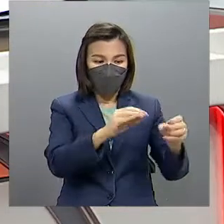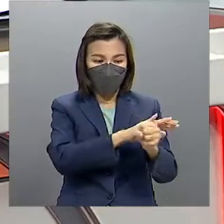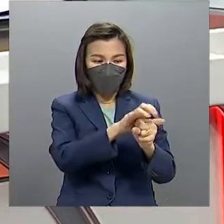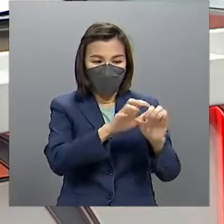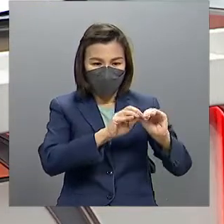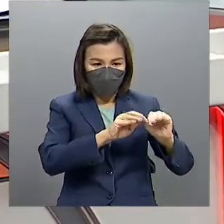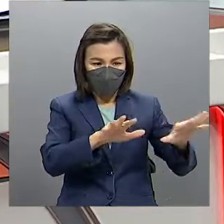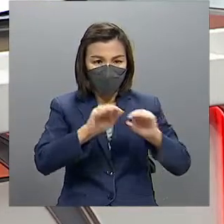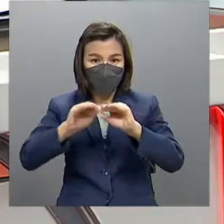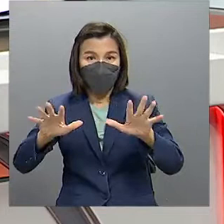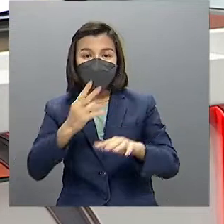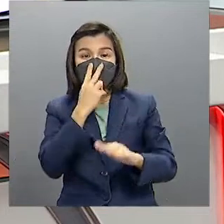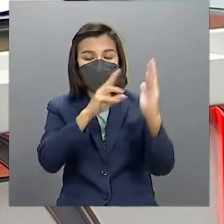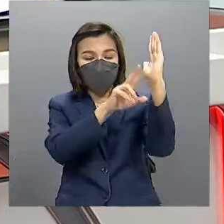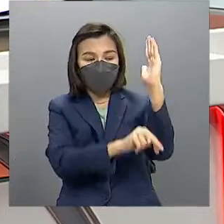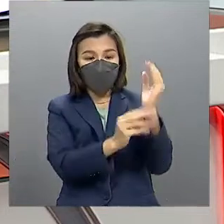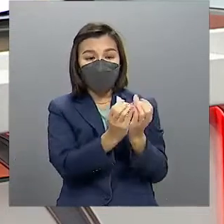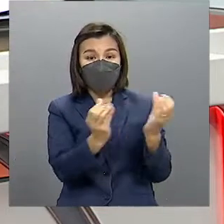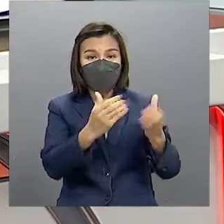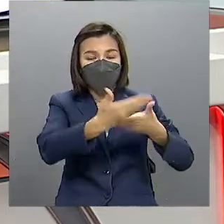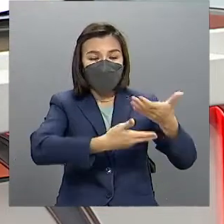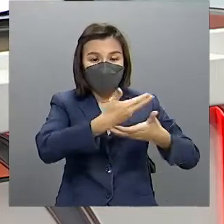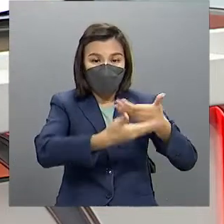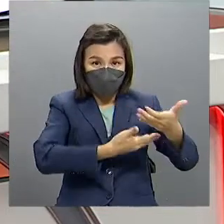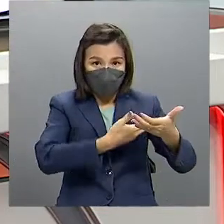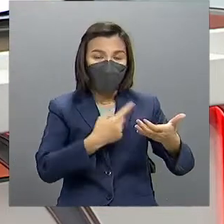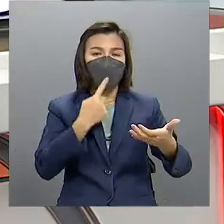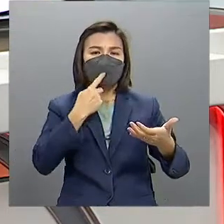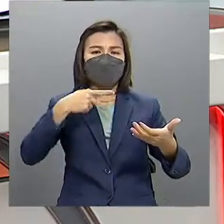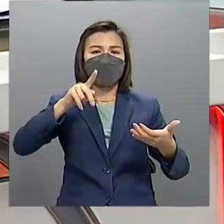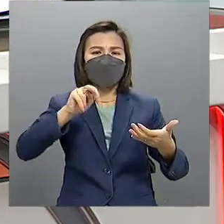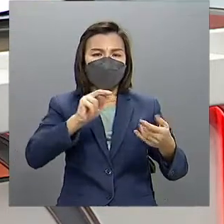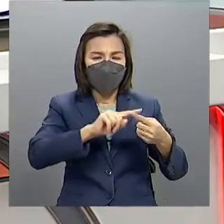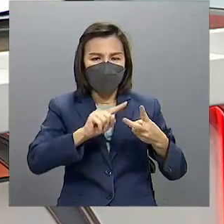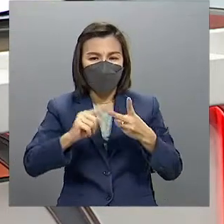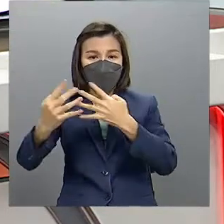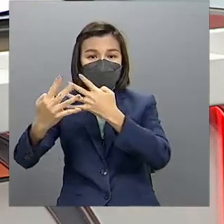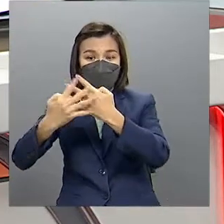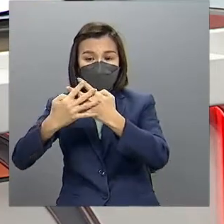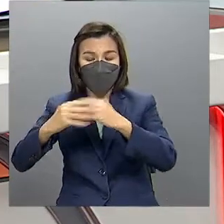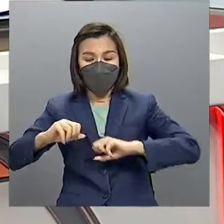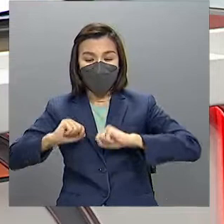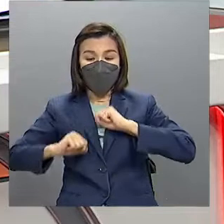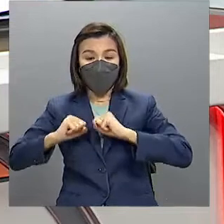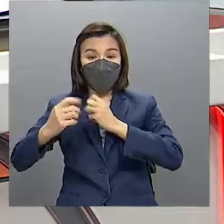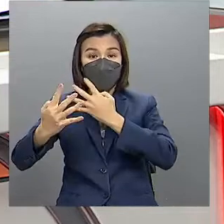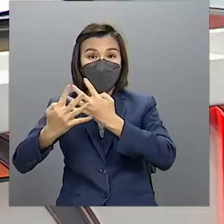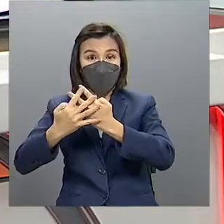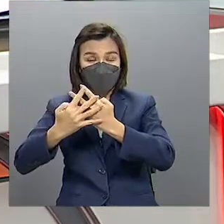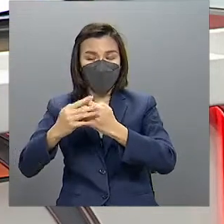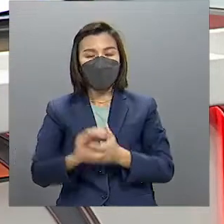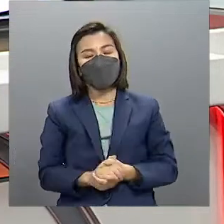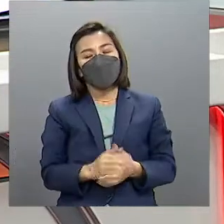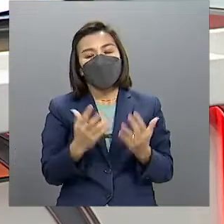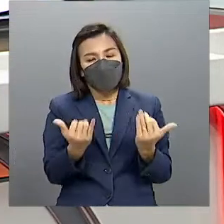ศรีธรรมราชนะคะทั้งตลาดที่ปากพนังคลัสเตอร์ในทัณฑสถานวัยหนุ่มตอนนี้เนี่ยมันกระจายตัวไปในหลายอำเภอแล้ว